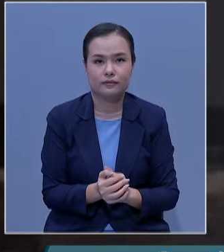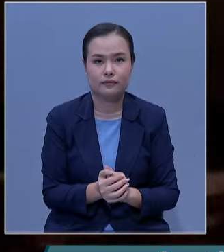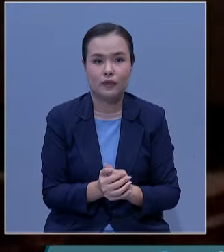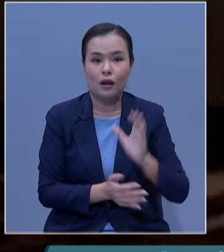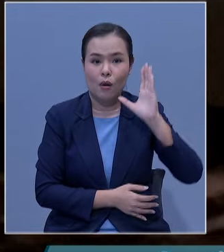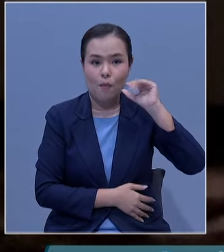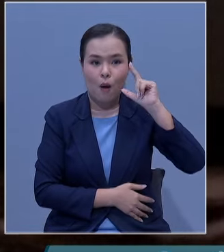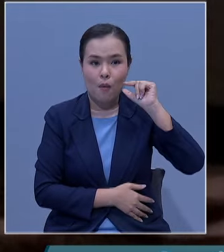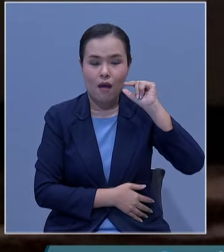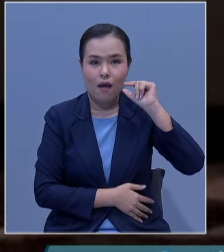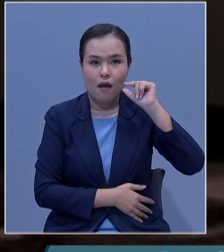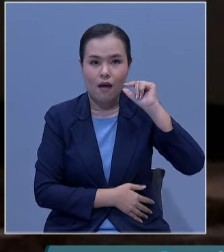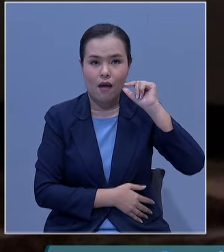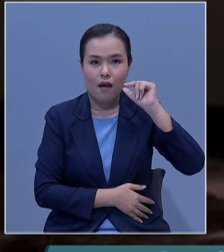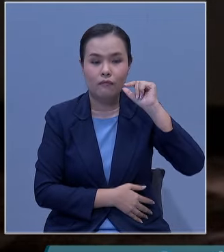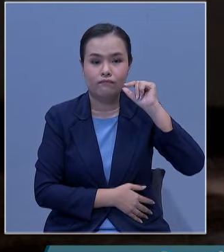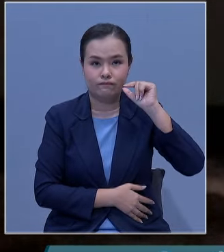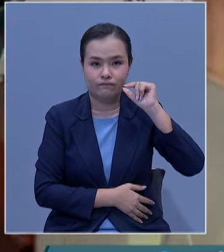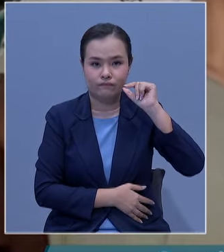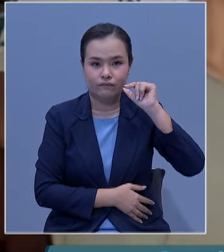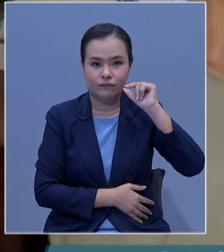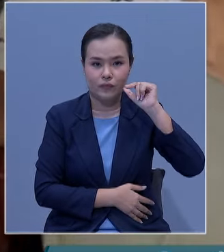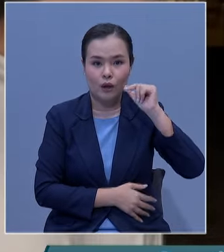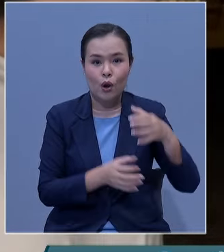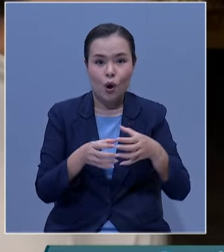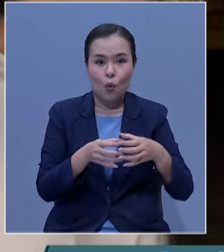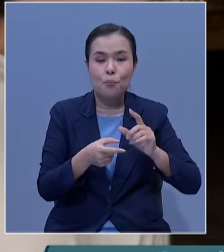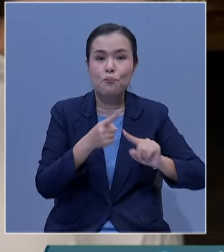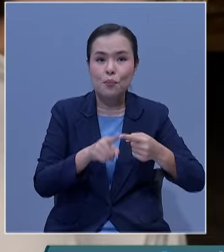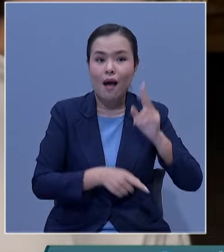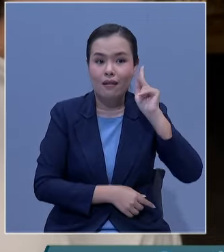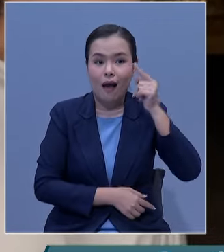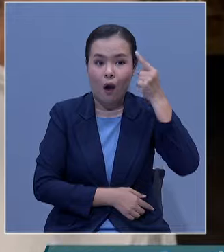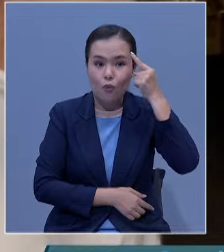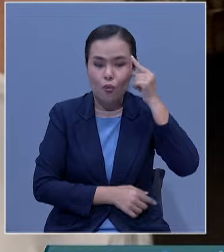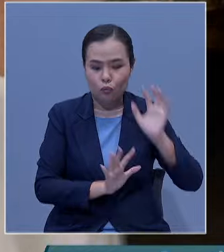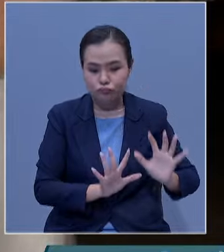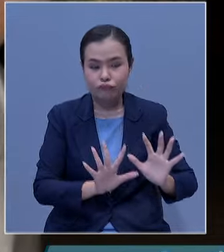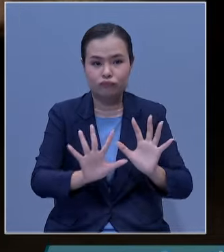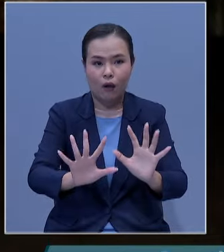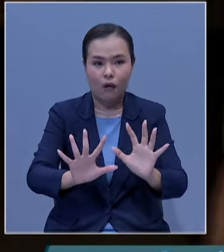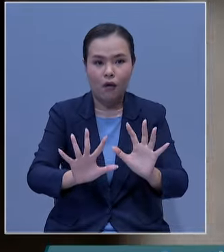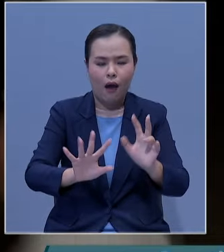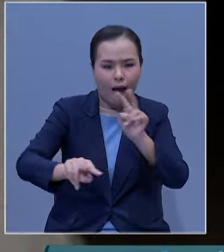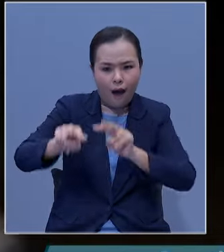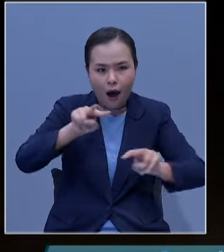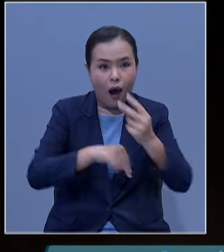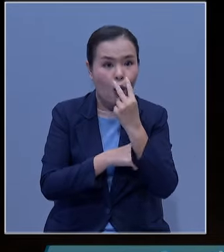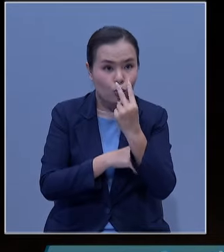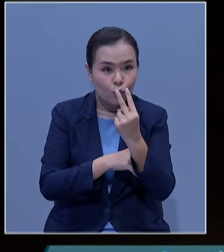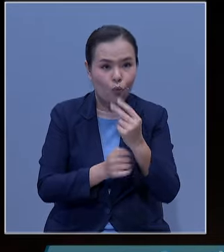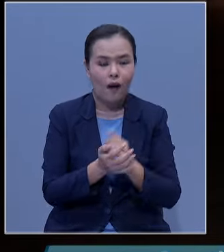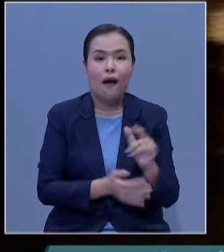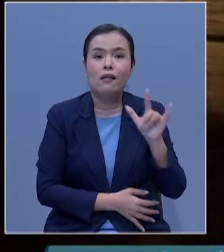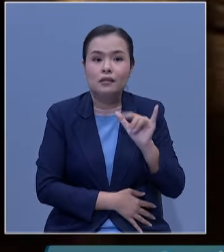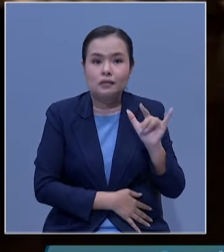กครองของเด็กชายทั้งสองคนที่หายไปเนี่ยนะครับรวมถึงกลุ่มเพื่อนๆที่ทราบข่าวเดินทางมาที่เกิดเหตุเพื่อติดตามการค้นหาทางญา